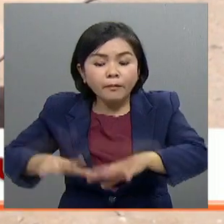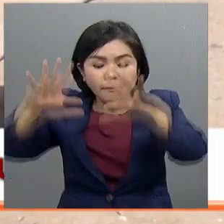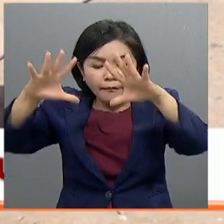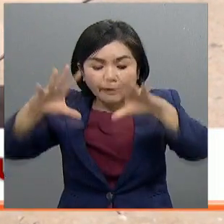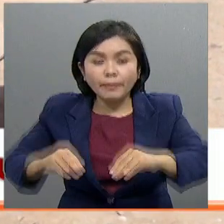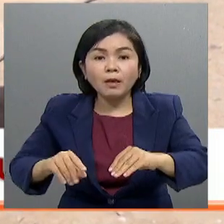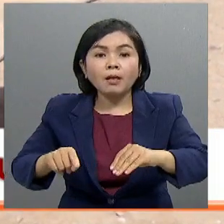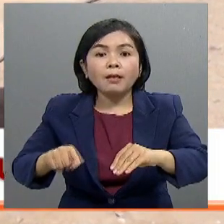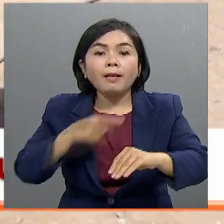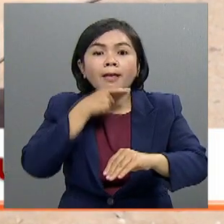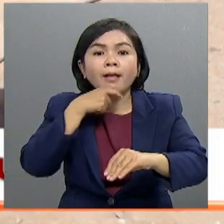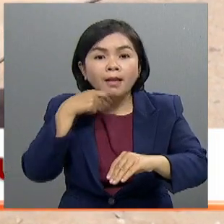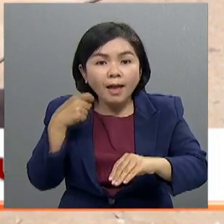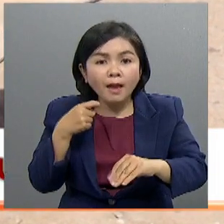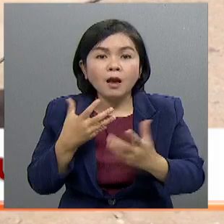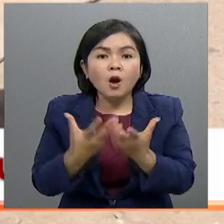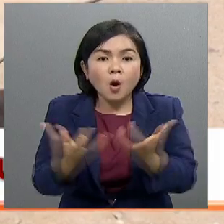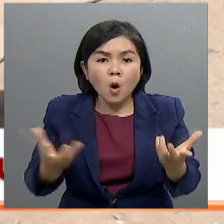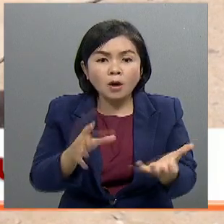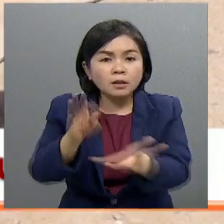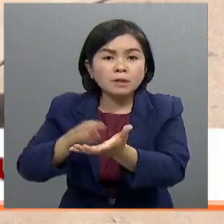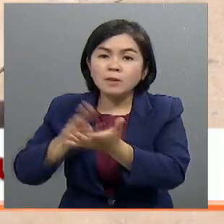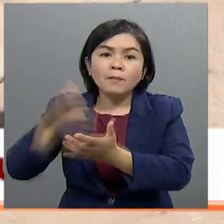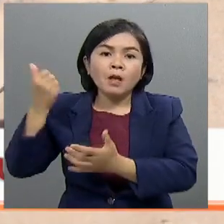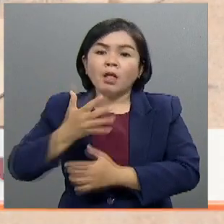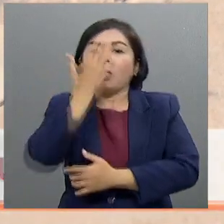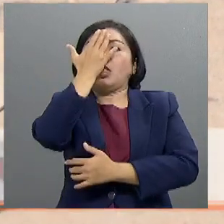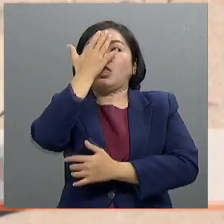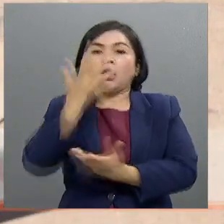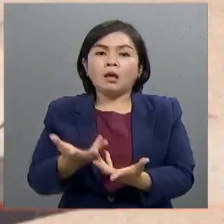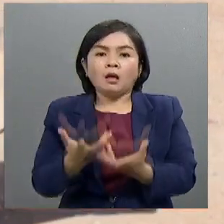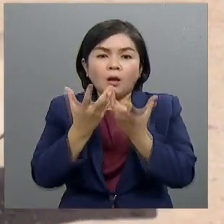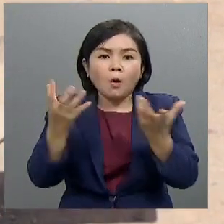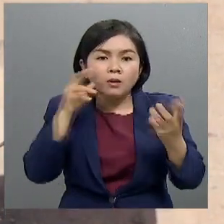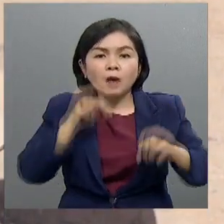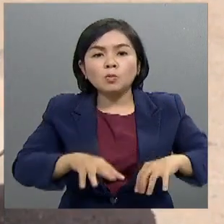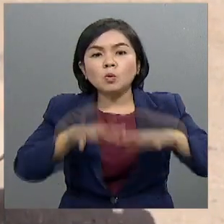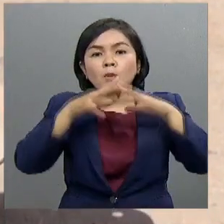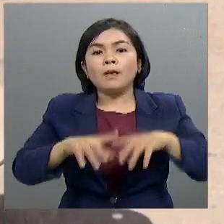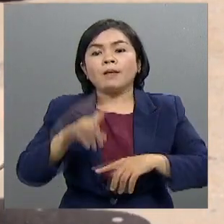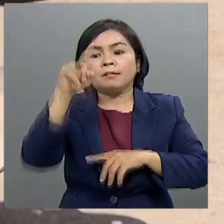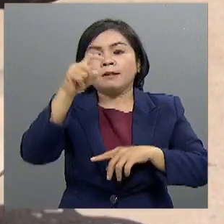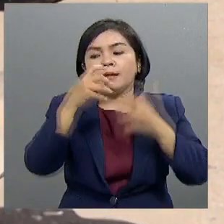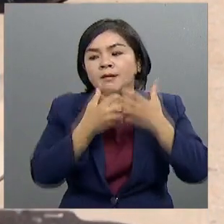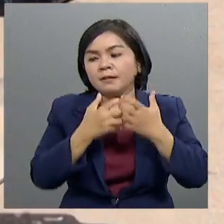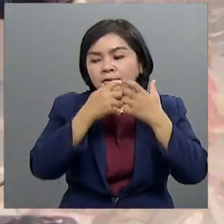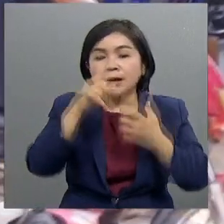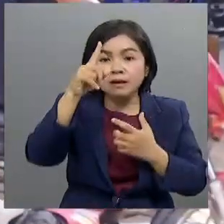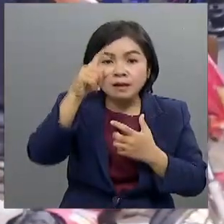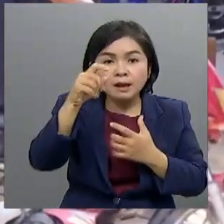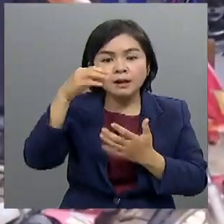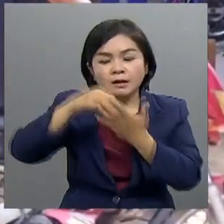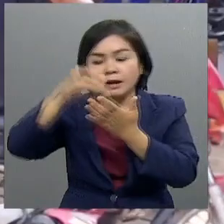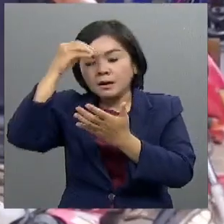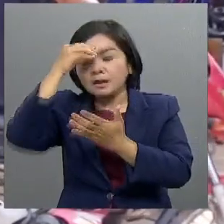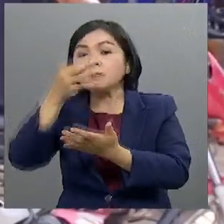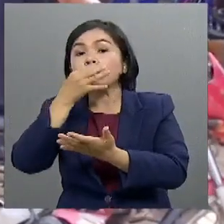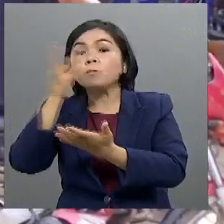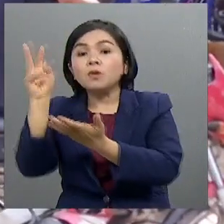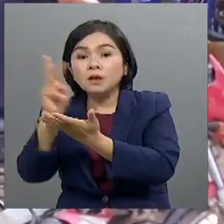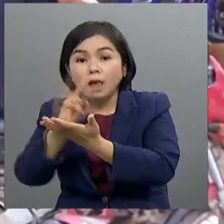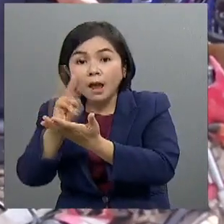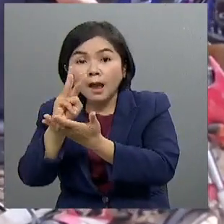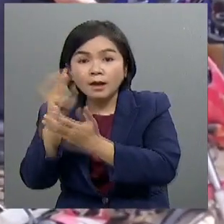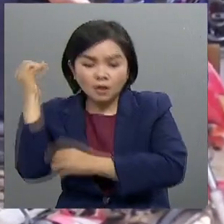เข้าของเครื่องใช้ต่างๆจึงได้รับความเสียหายเป็นจำนวนมากทางทีมนักเรียนช่างวิทยาลัยเทคนิคน่านจึงลงพื้นที่